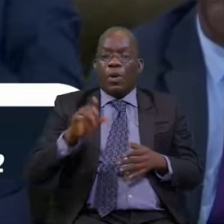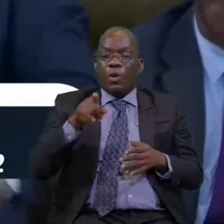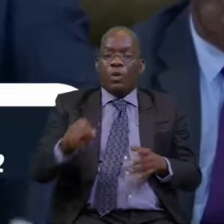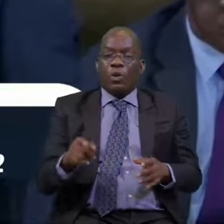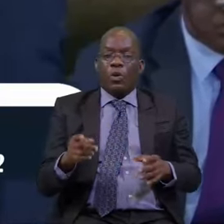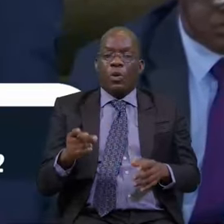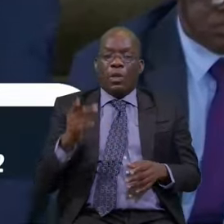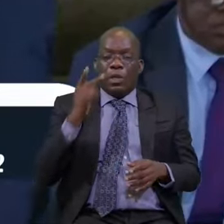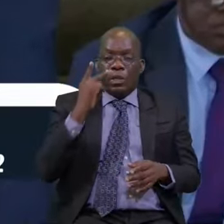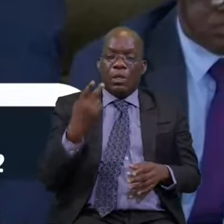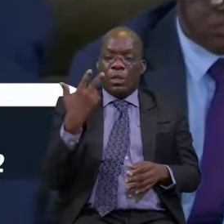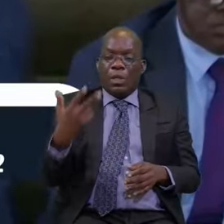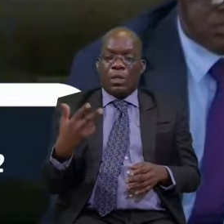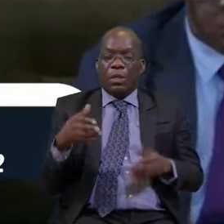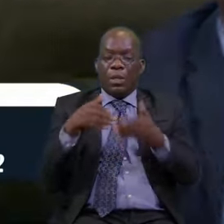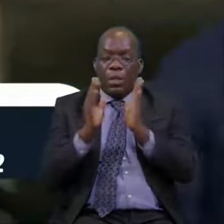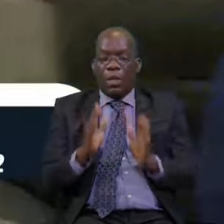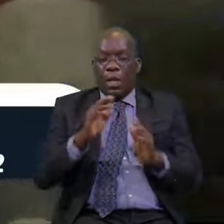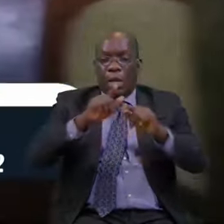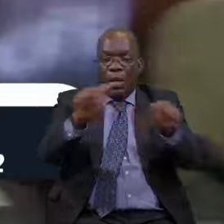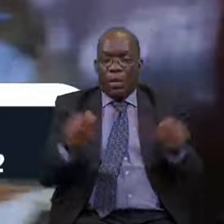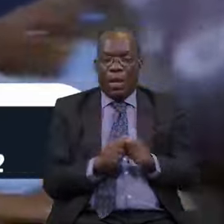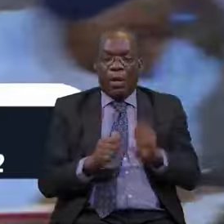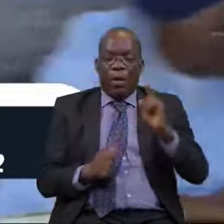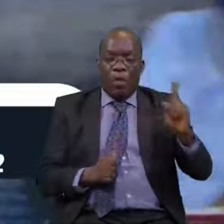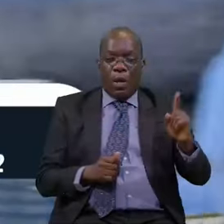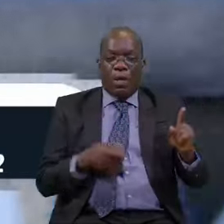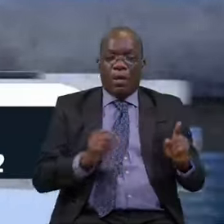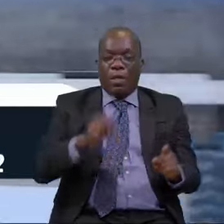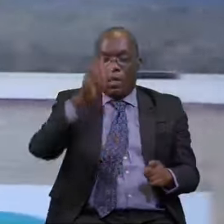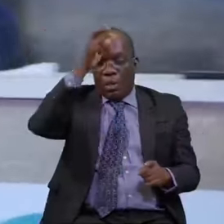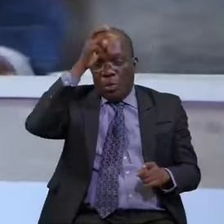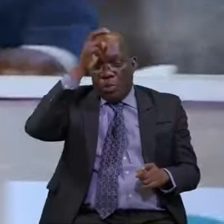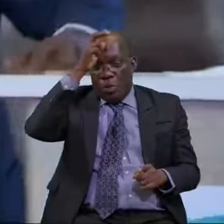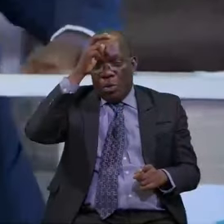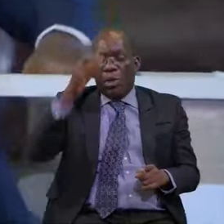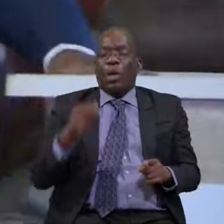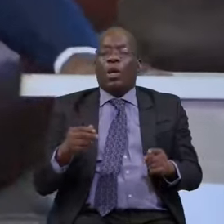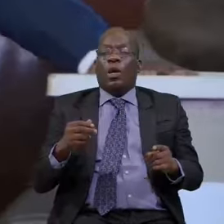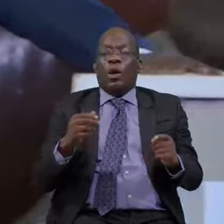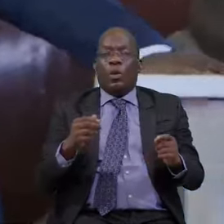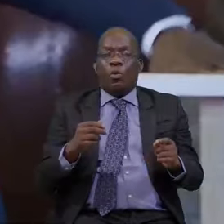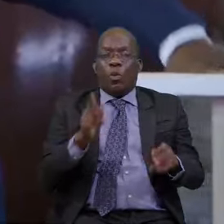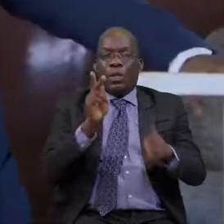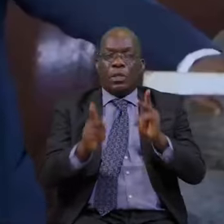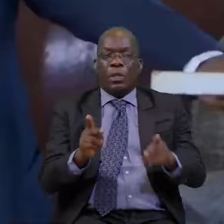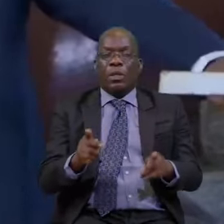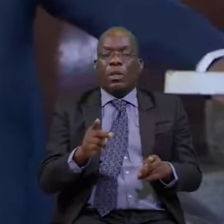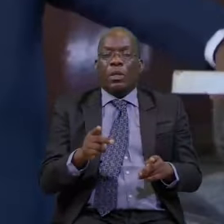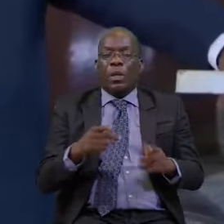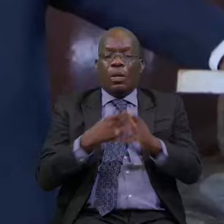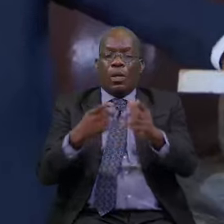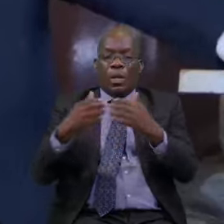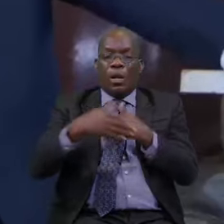on vient dans trois domaines. Un domaine, un démoniaque a couru après Christ et